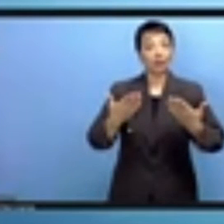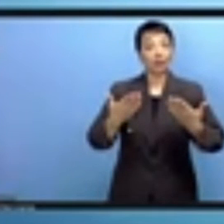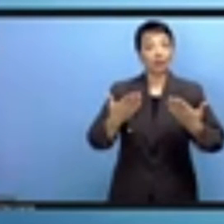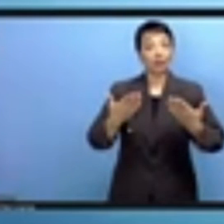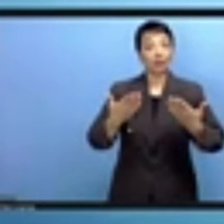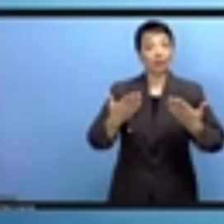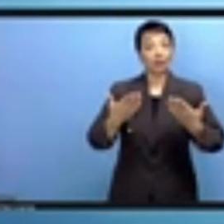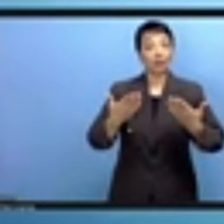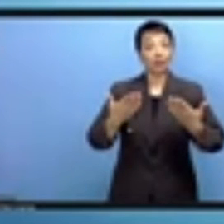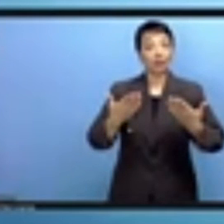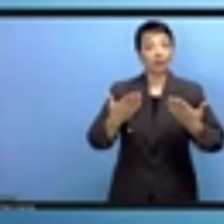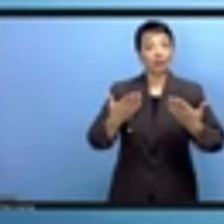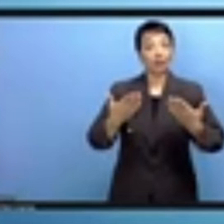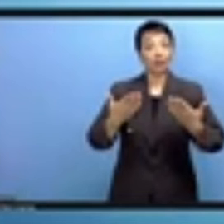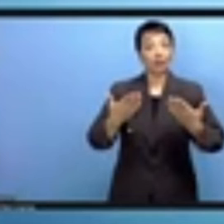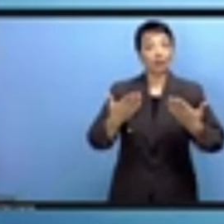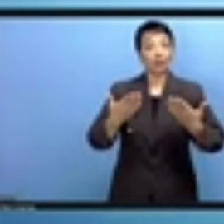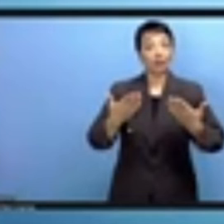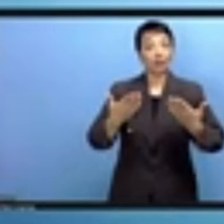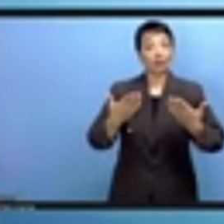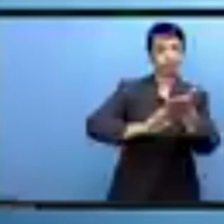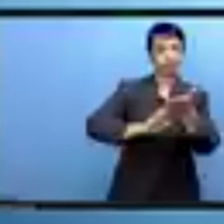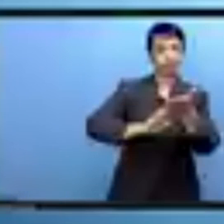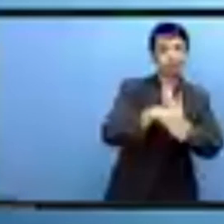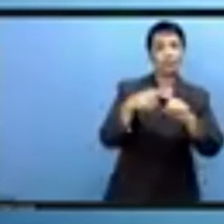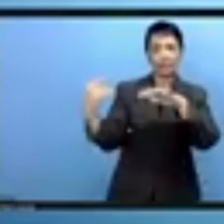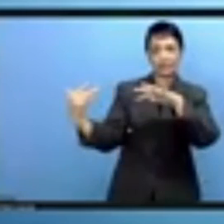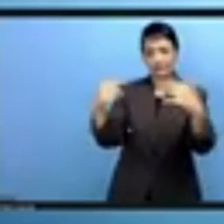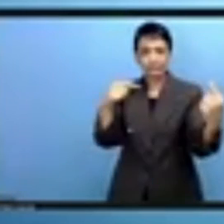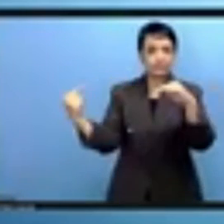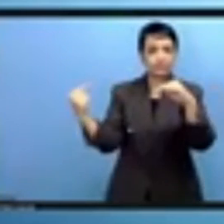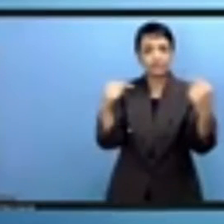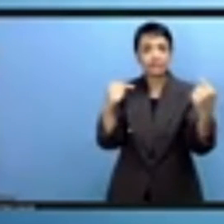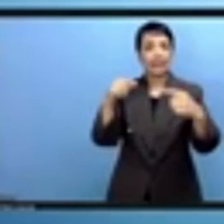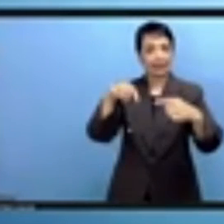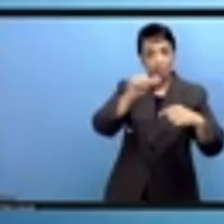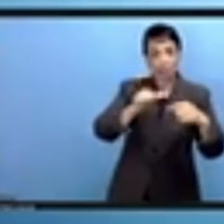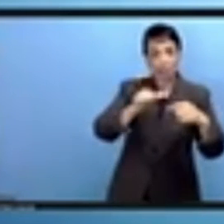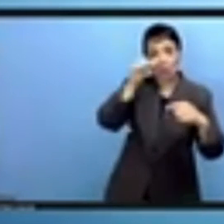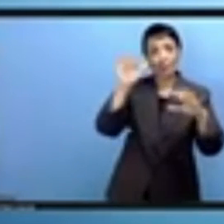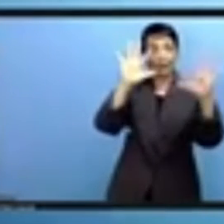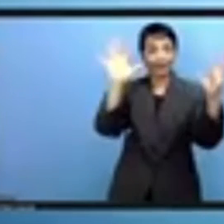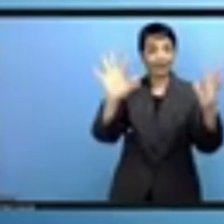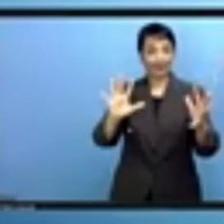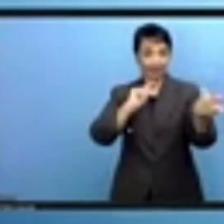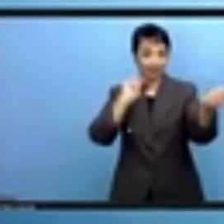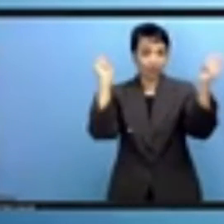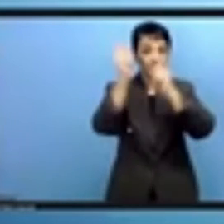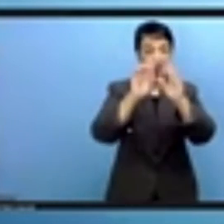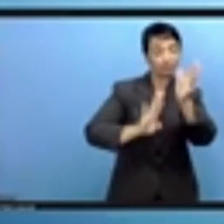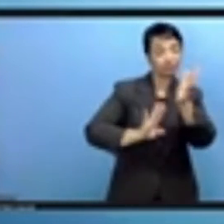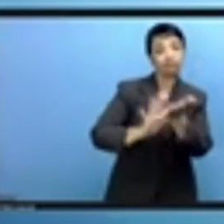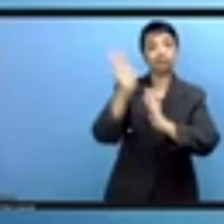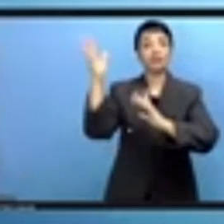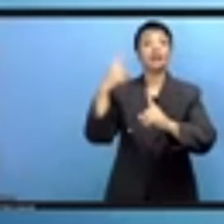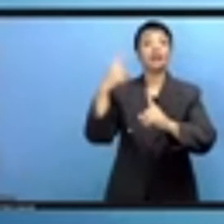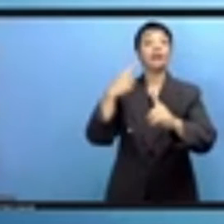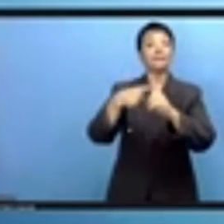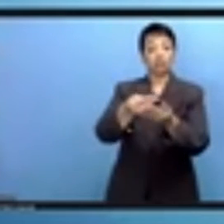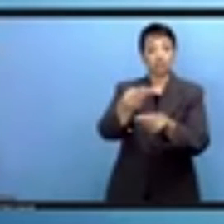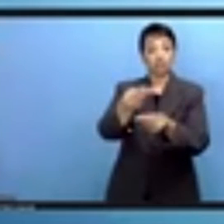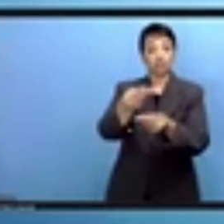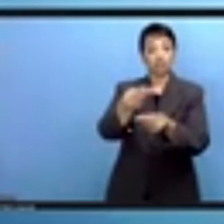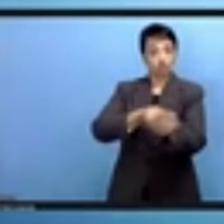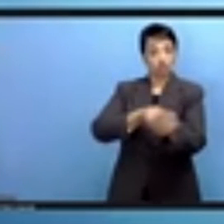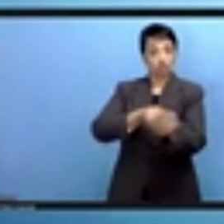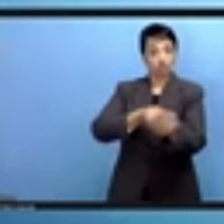中，在受到新冠疫情影响和冲突影响以及气候变化影